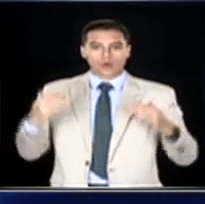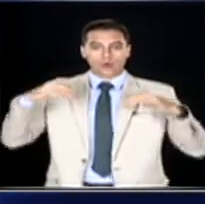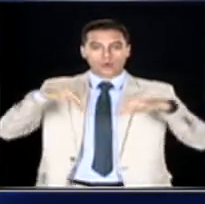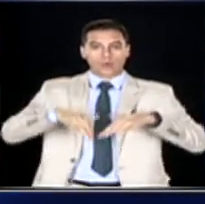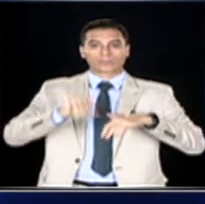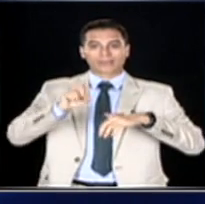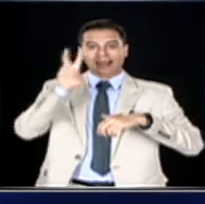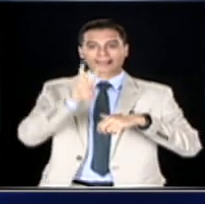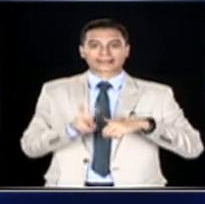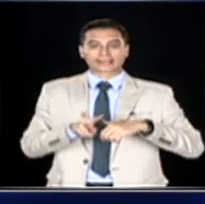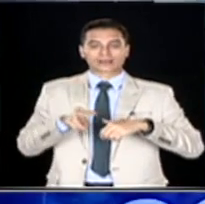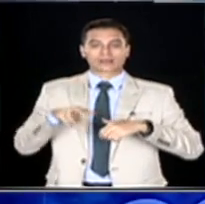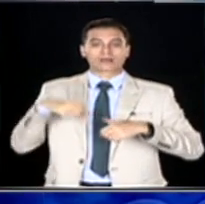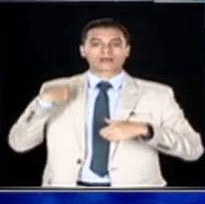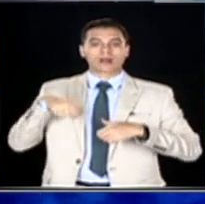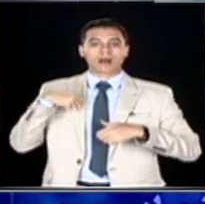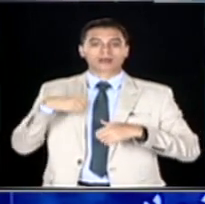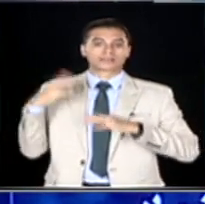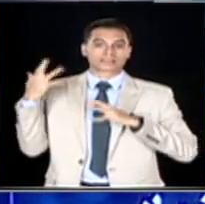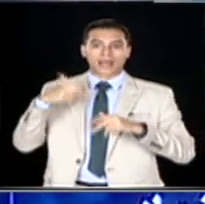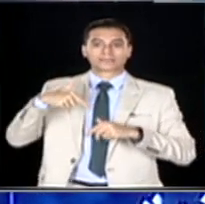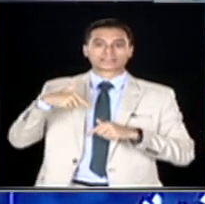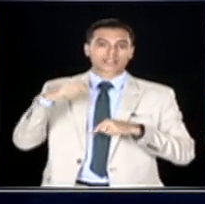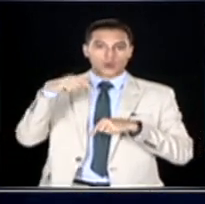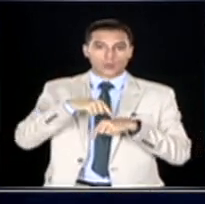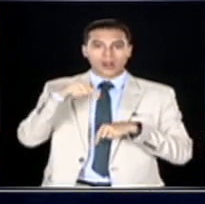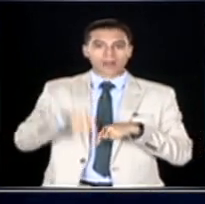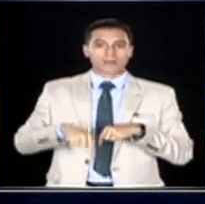الرئيس السادس والحالي للدولة دي.